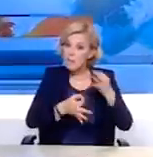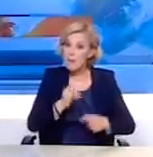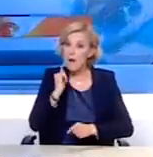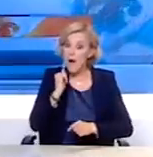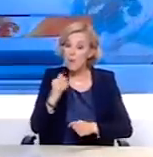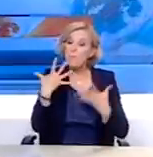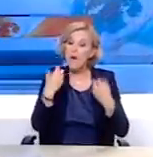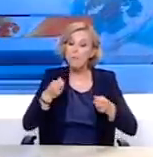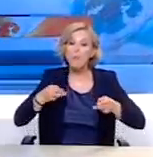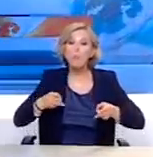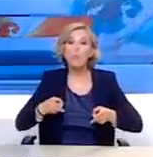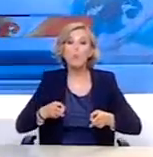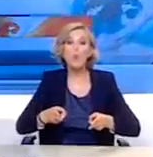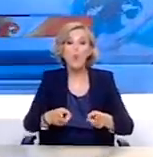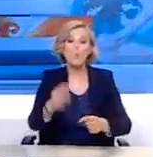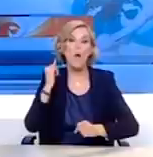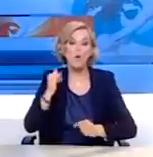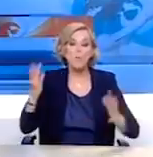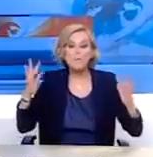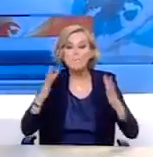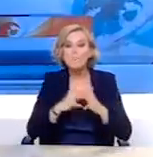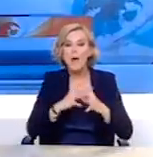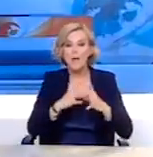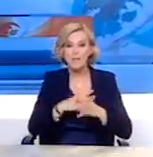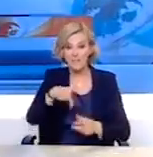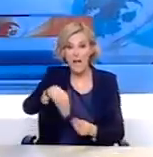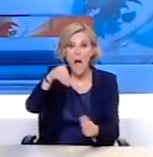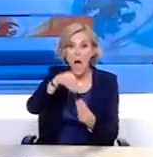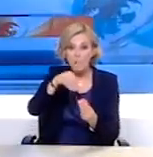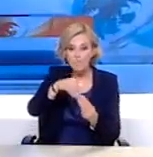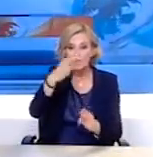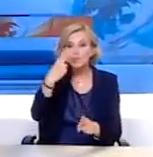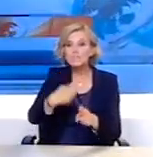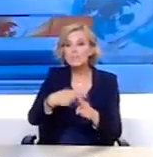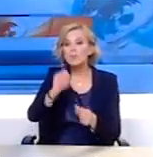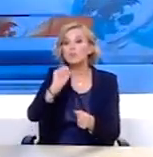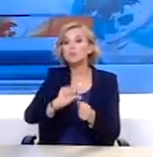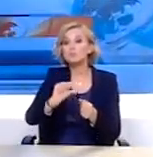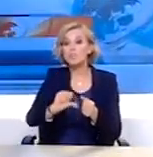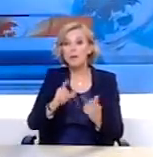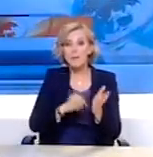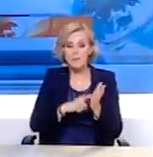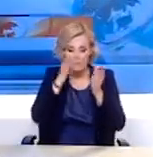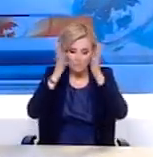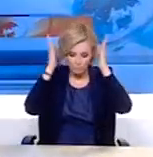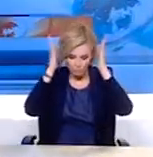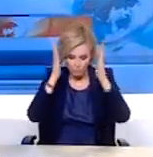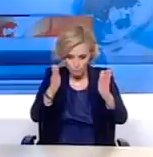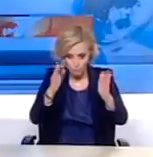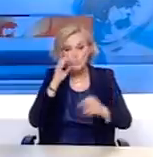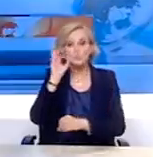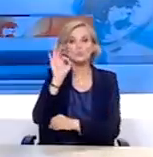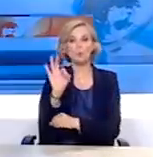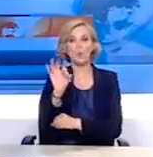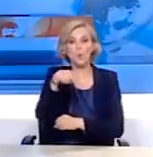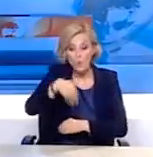ακόμα. Η μάχη συνεχίζεται και ο Απρίλιος είναι ένας εξαιρετικά κρίσιμος μήνας. Είναι σημαντικό να παραμείνουμε προσιλωμένοι στο στόχο,